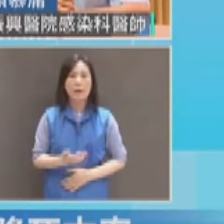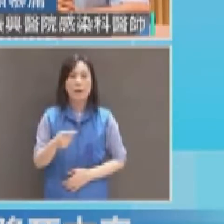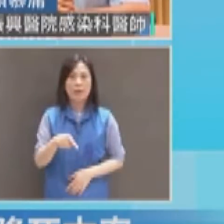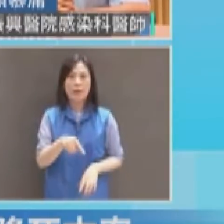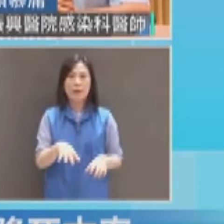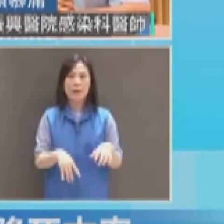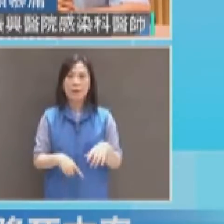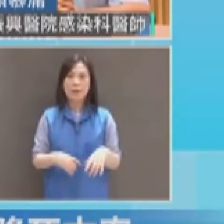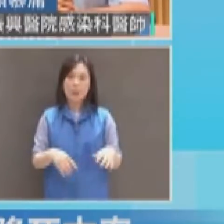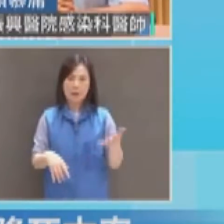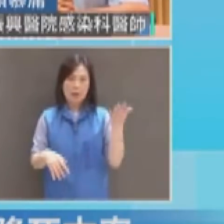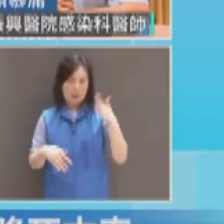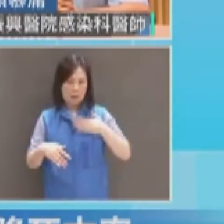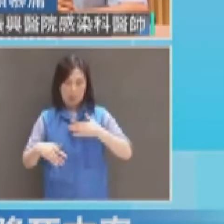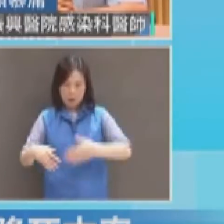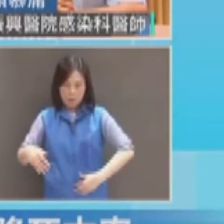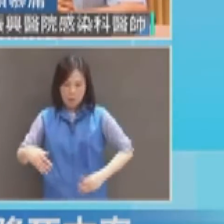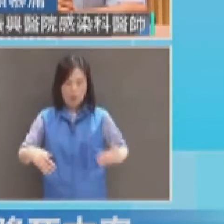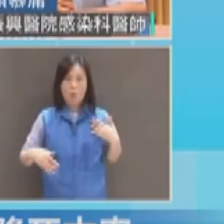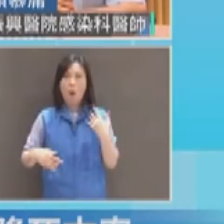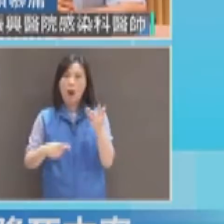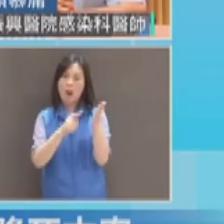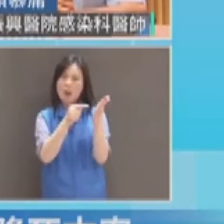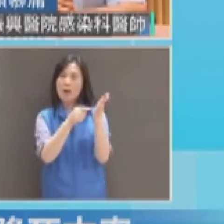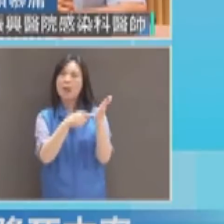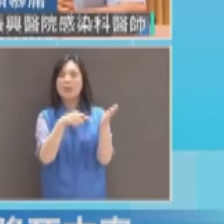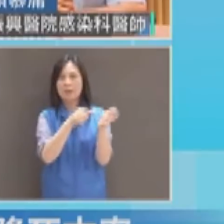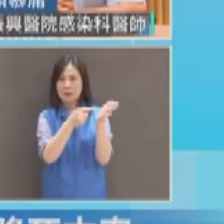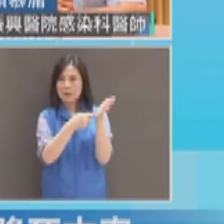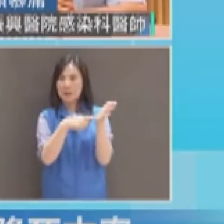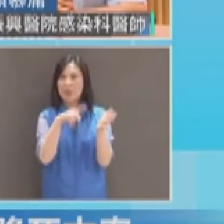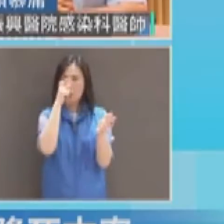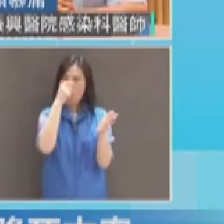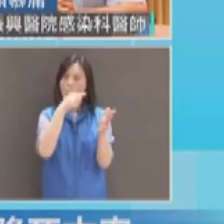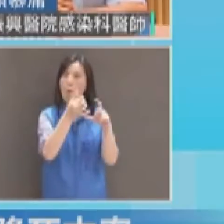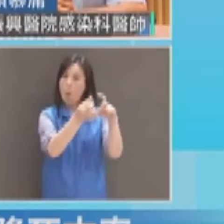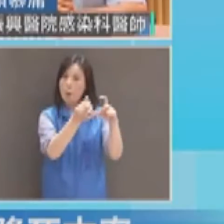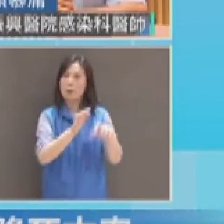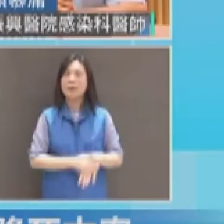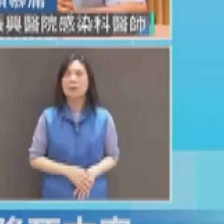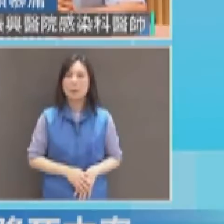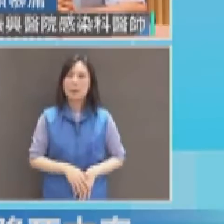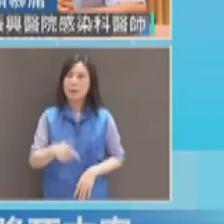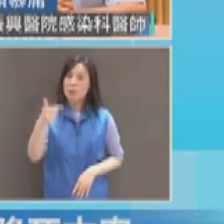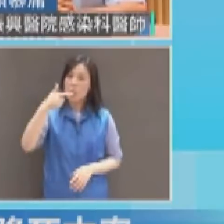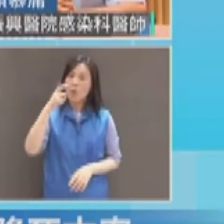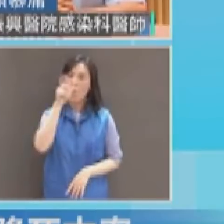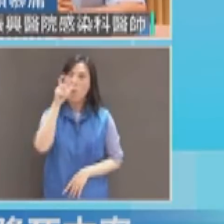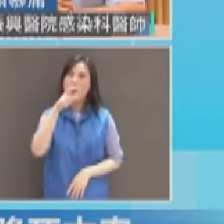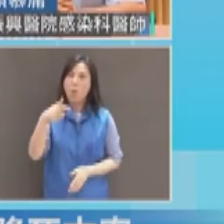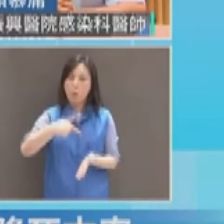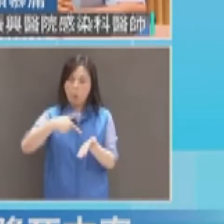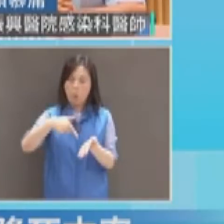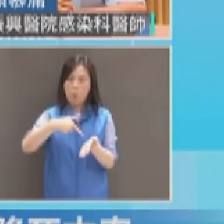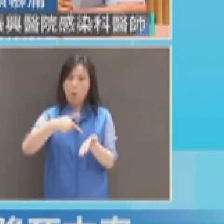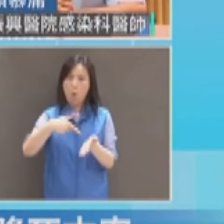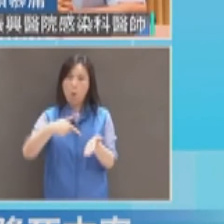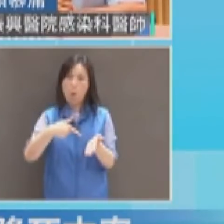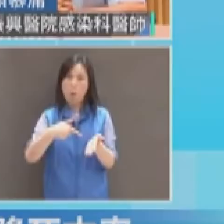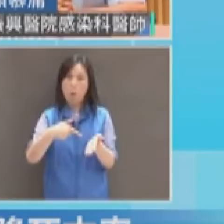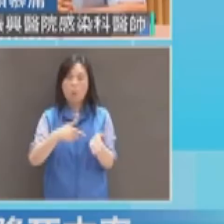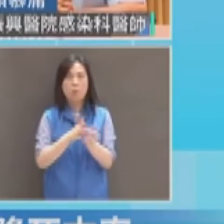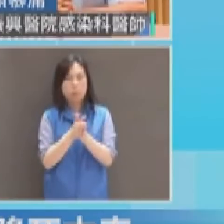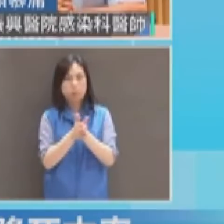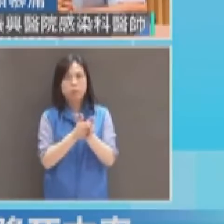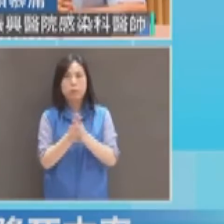触环境的衣物也是污染区，哦，所以你自己一定要有酒精，也就是随身携带干洗手剂，随身携带酒精，哦，